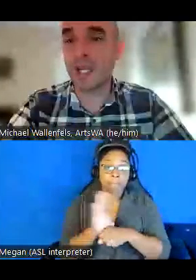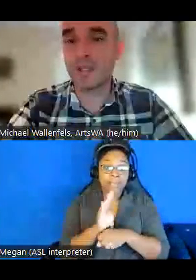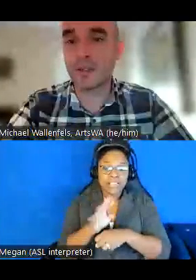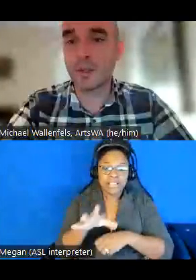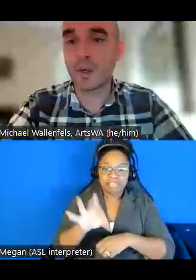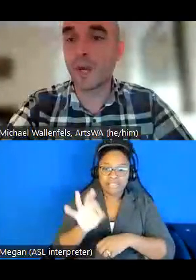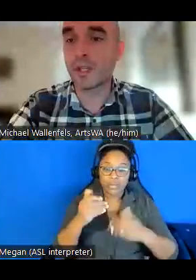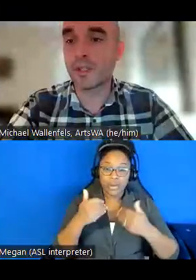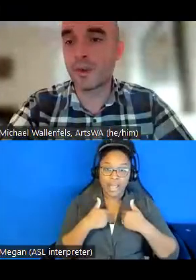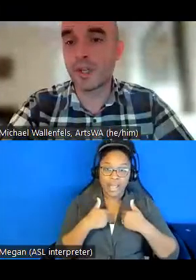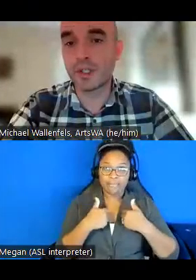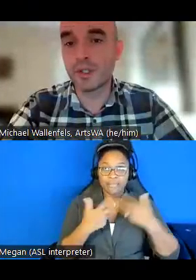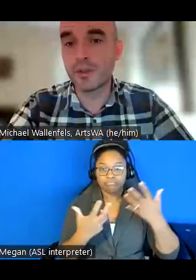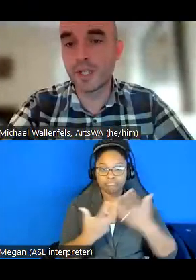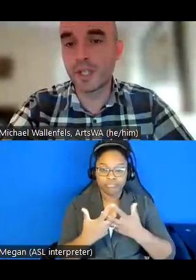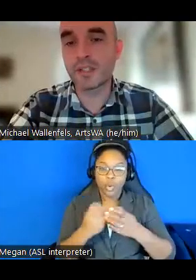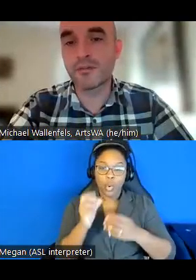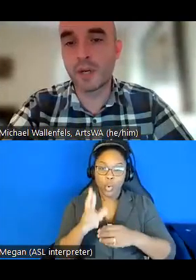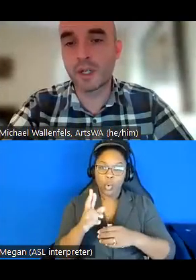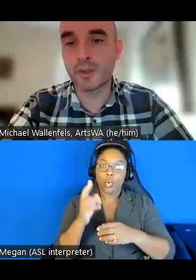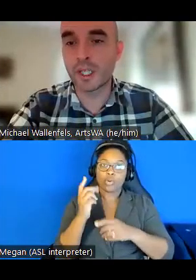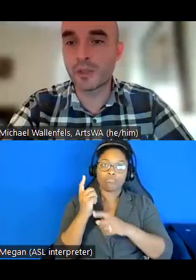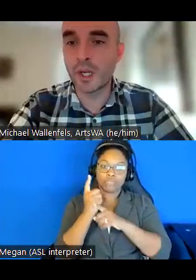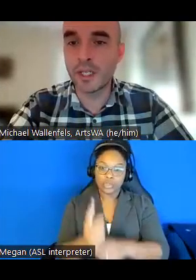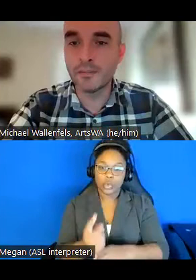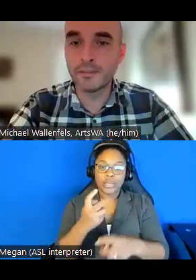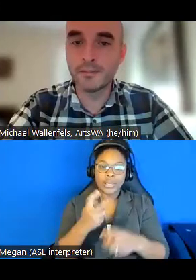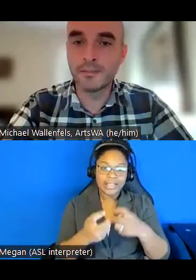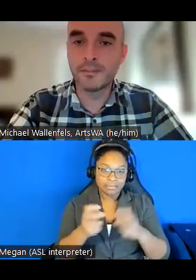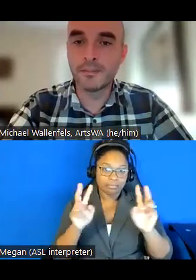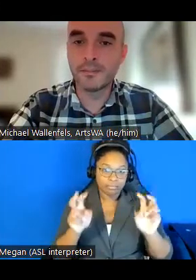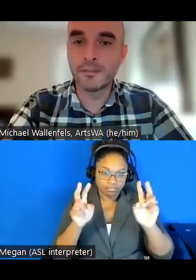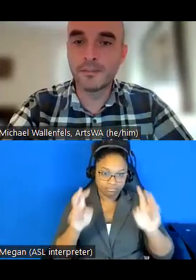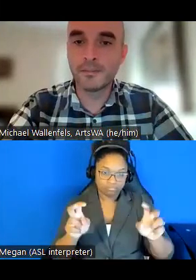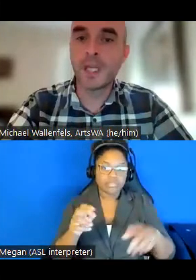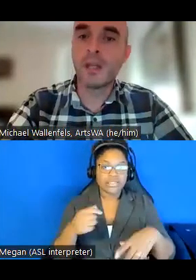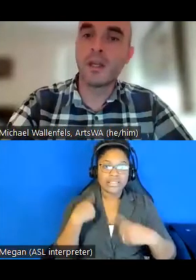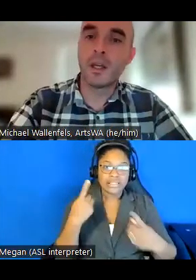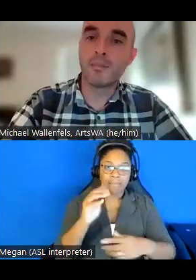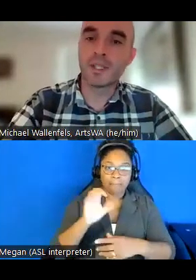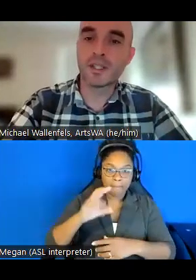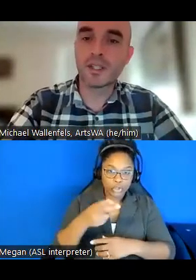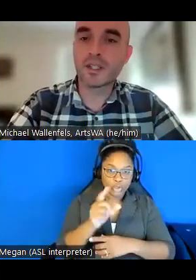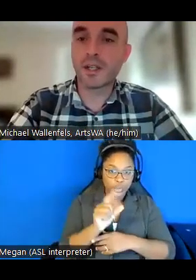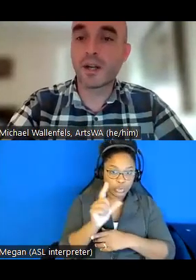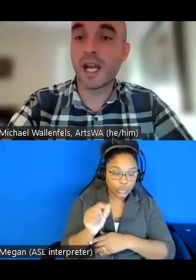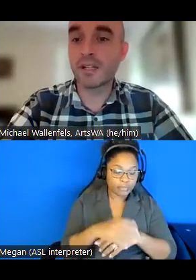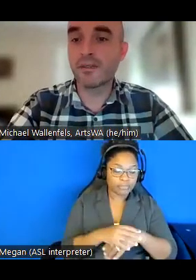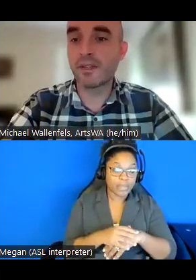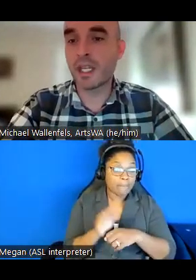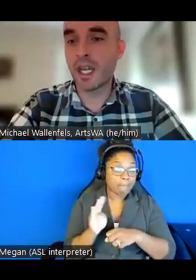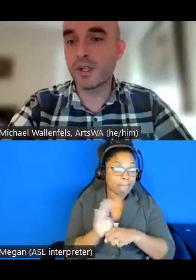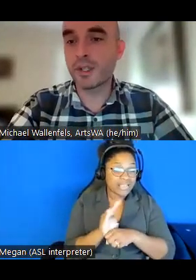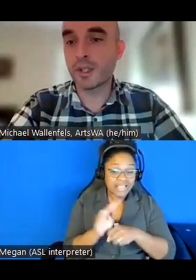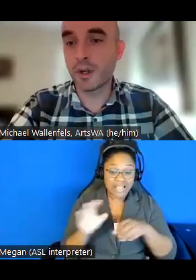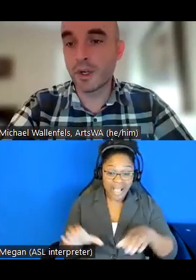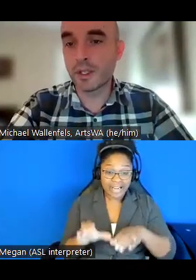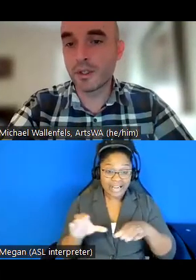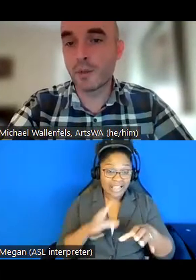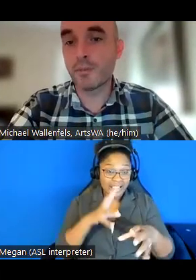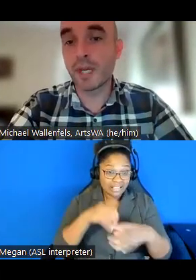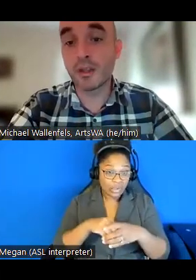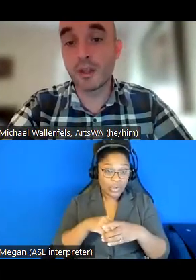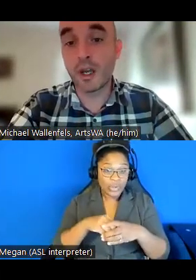그다음에 다음과 같이 규정 준수 또는 규제 문제가 있는 거로 확인된 기업 2020년 3월 이후로